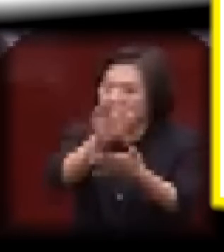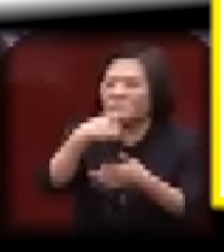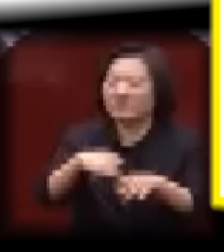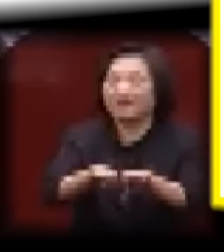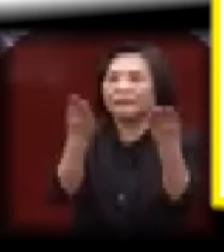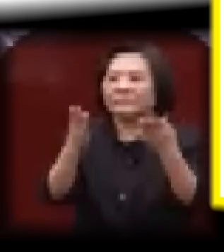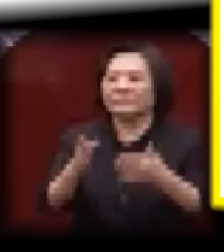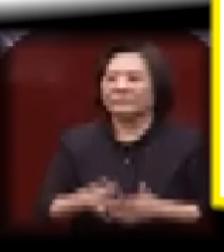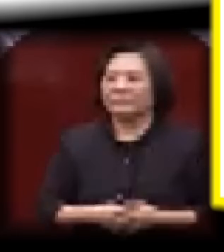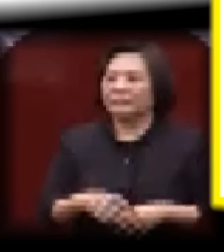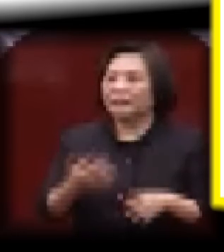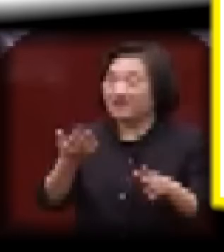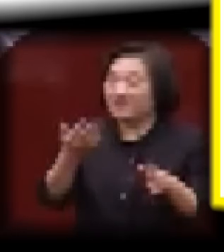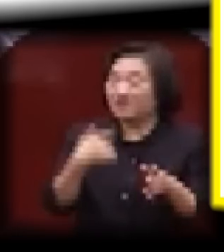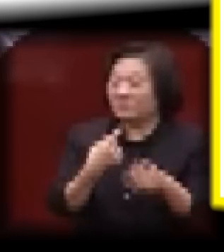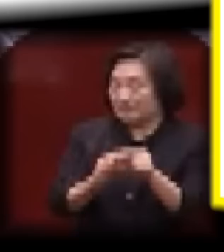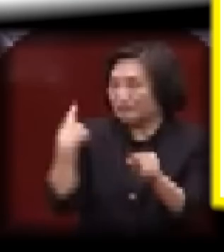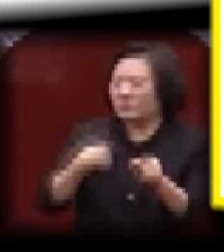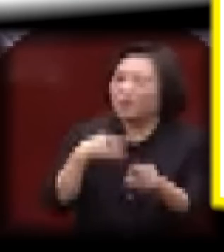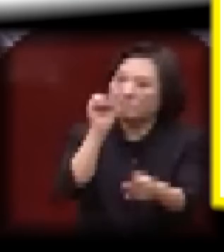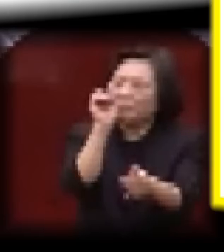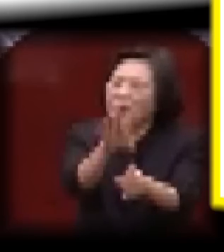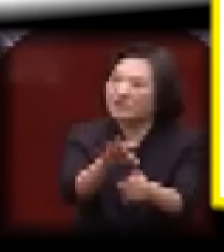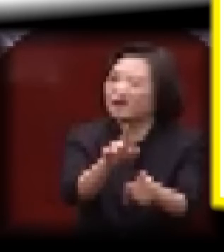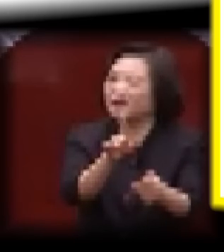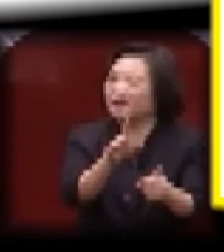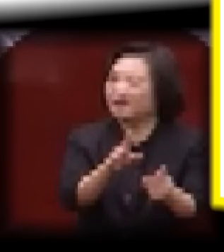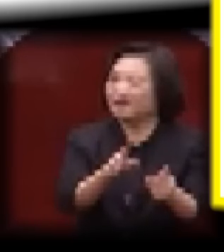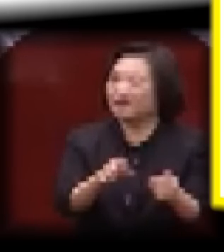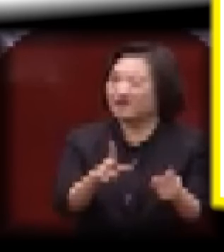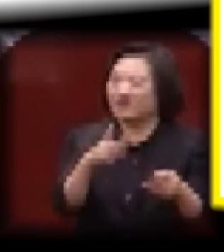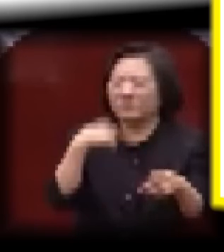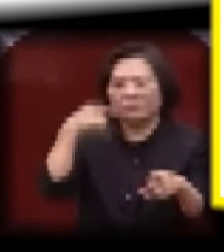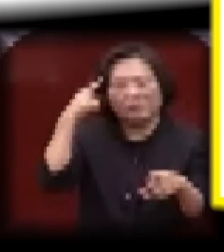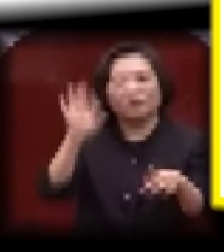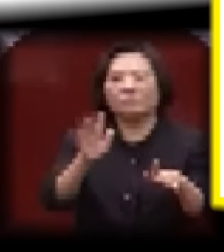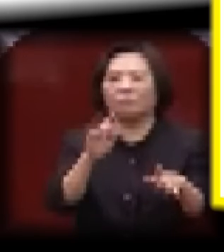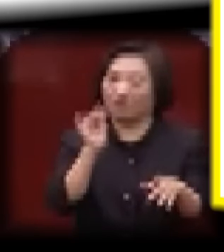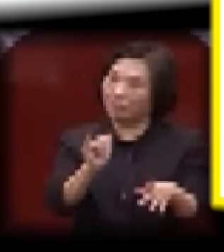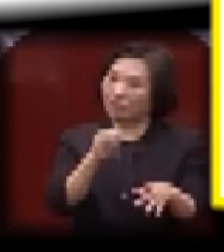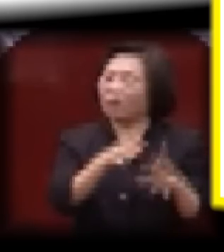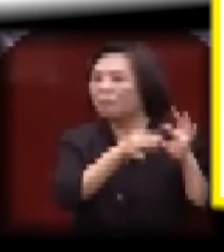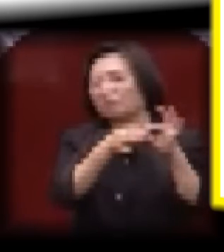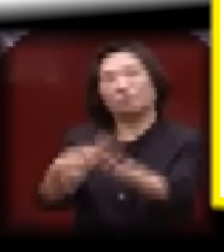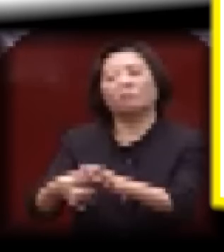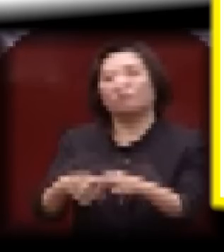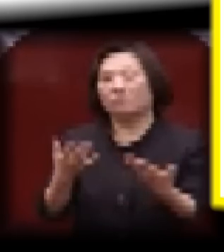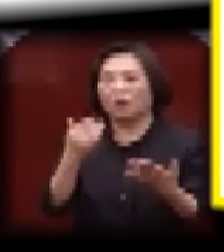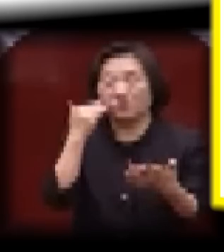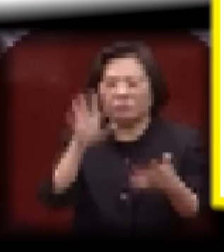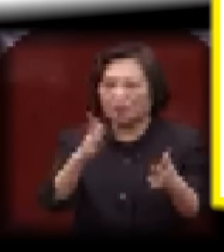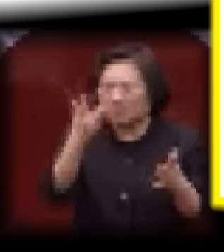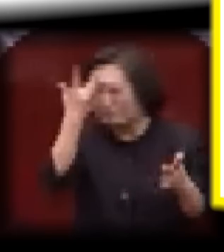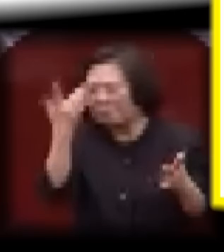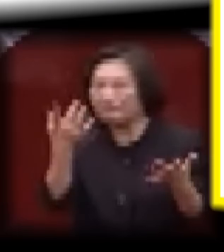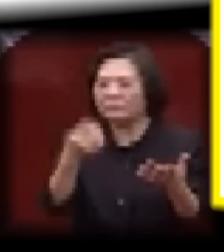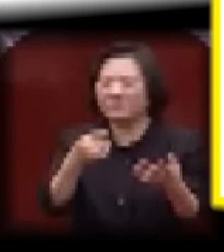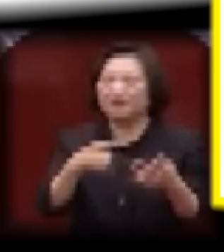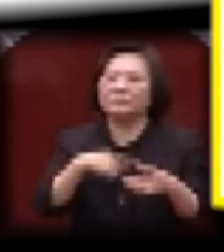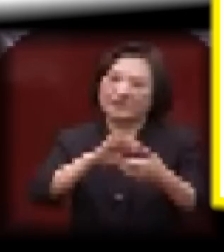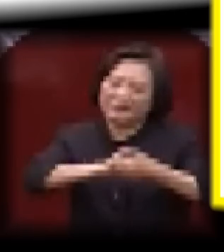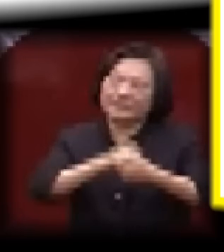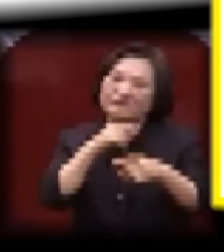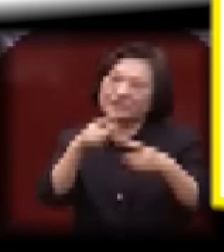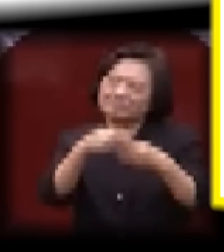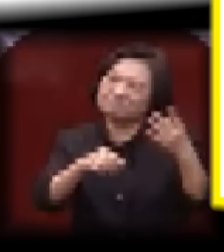有交代你这样，如果没有廉政那当然没有问题，我们就继续走，如果没有廉政的话，基于行政伦理你知道，我们